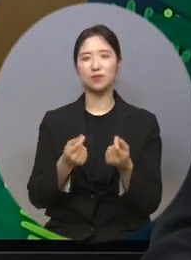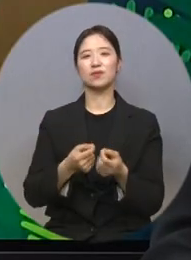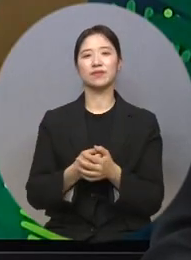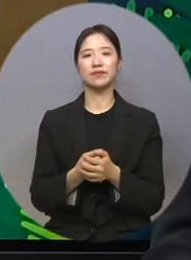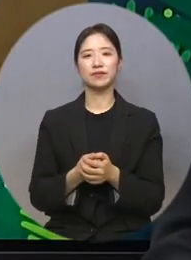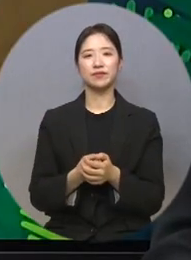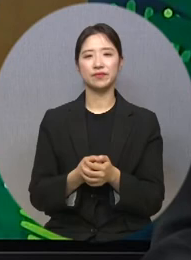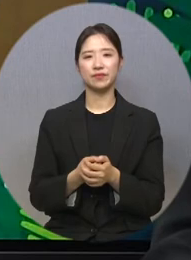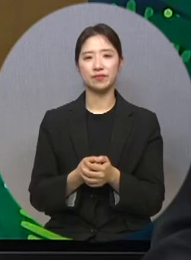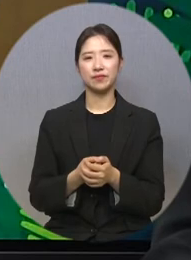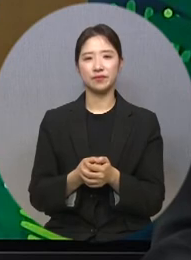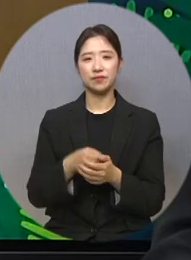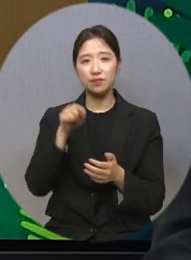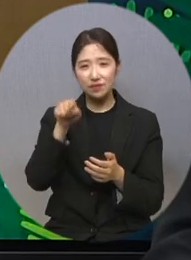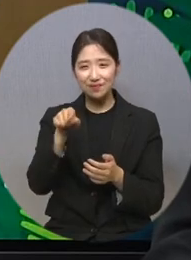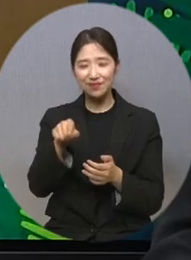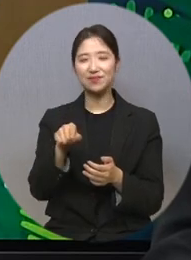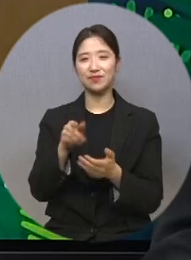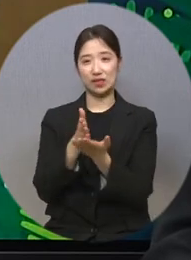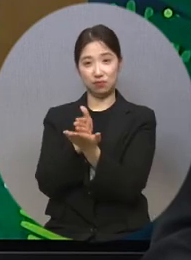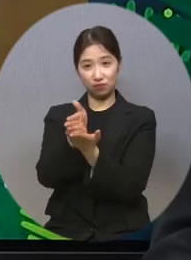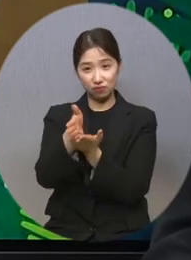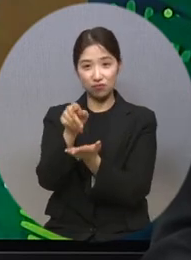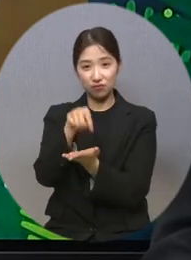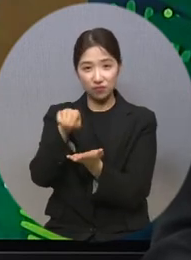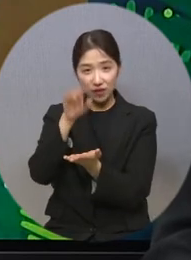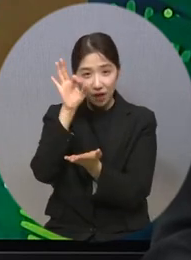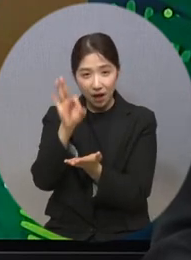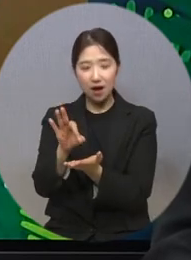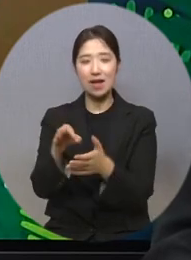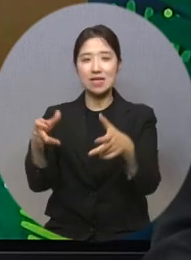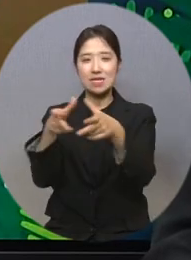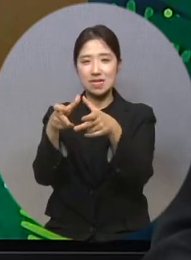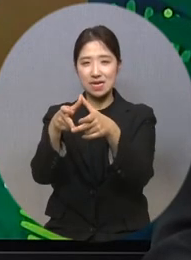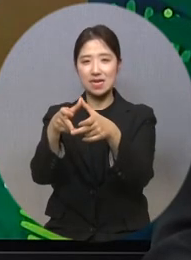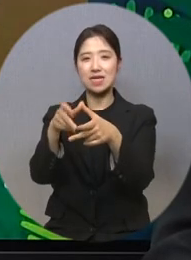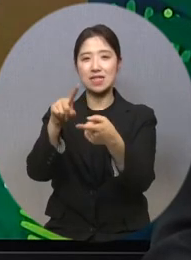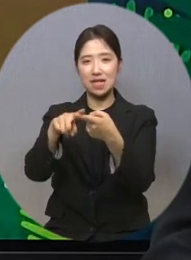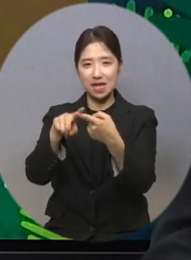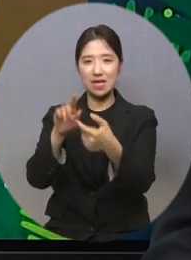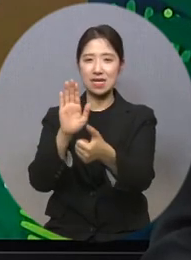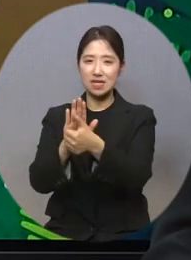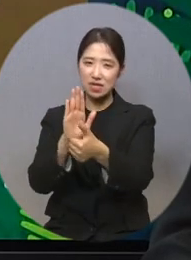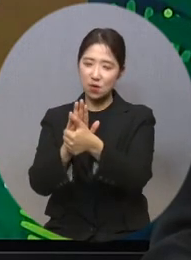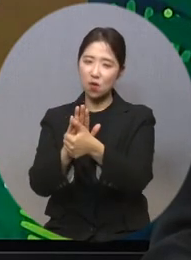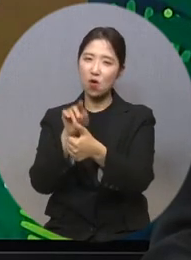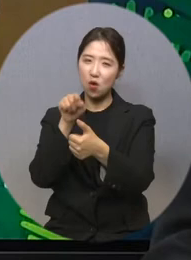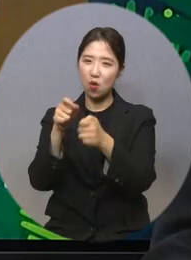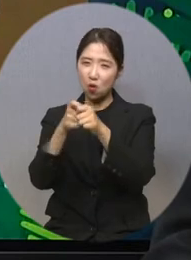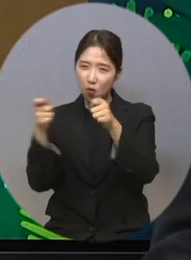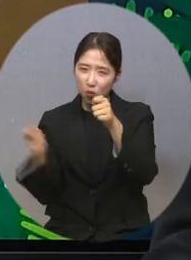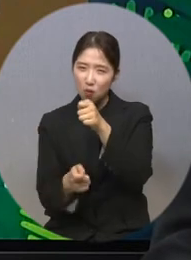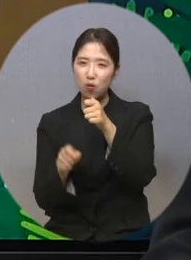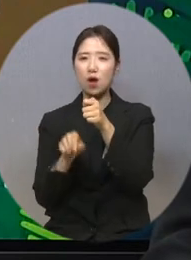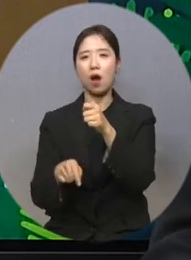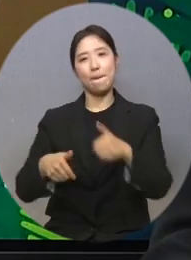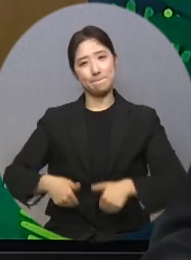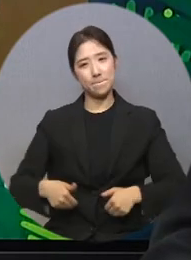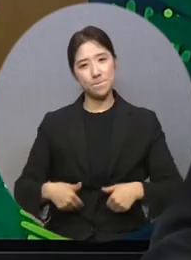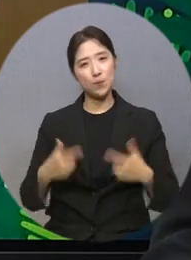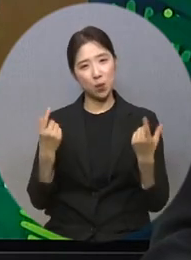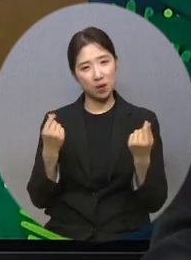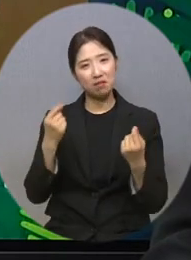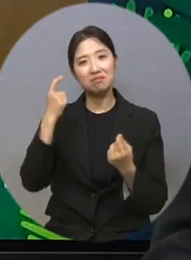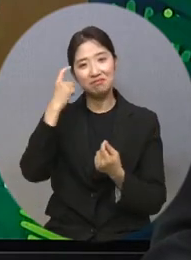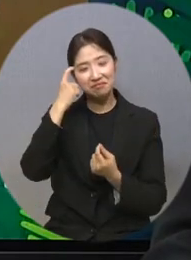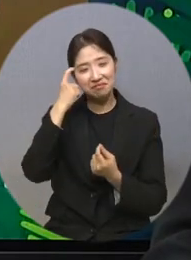그러고 있는데 그 영역에서 장애인에 대한 지원 안에서 또 이런 부분이 필요하다 이렇게 접근할 수도 있겠는데 제가